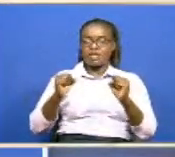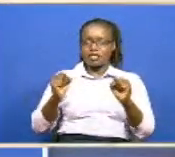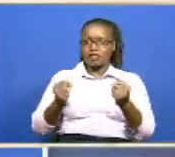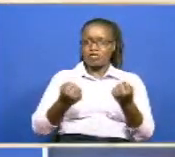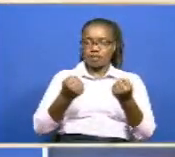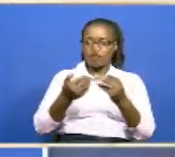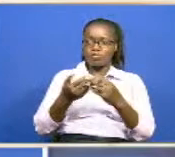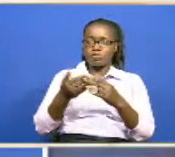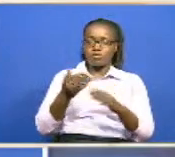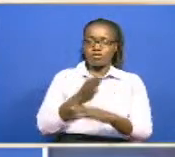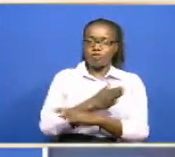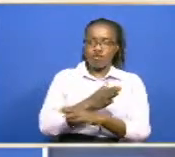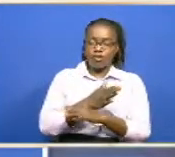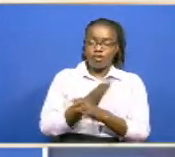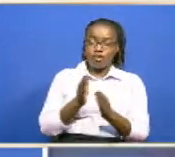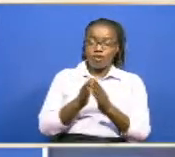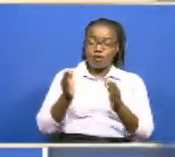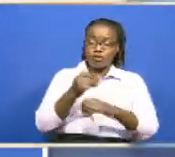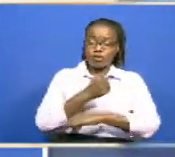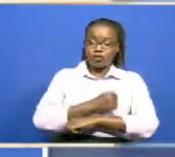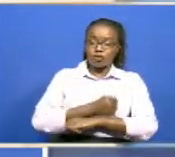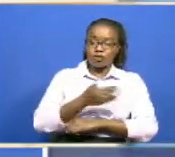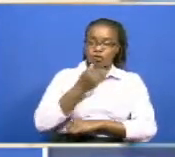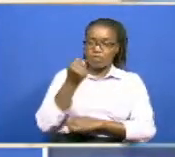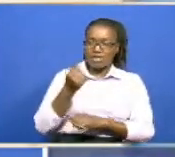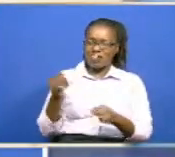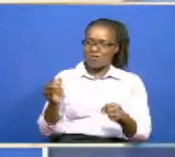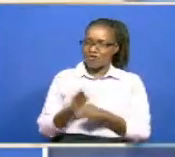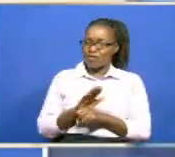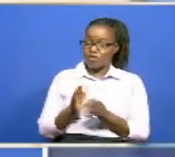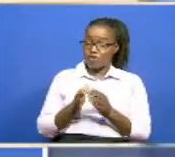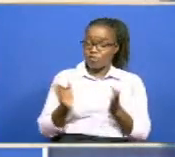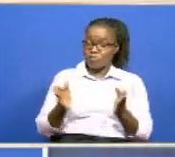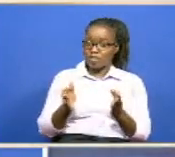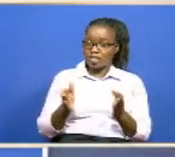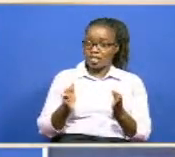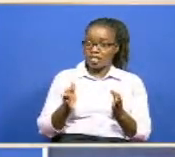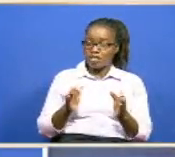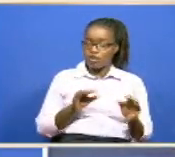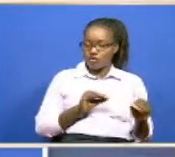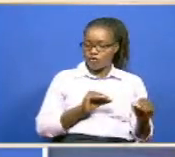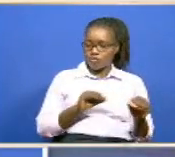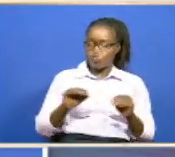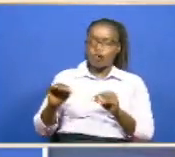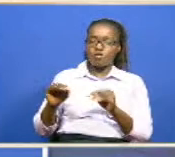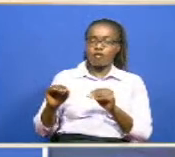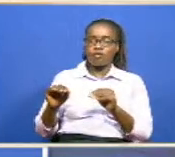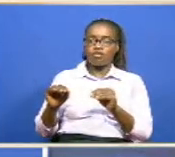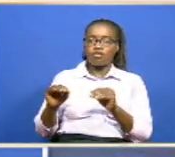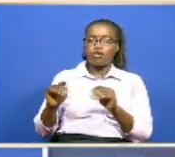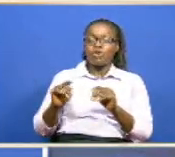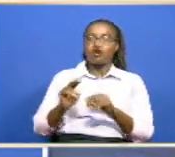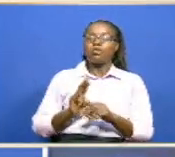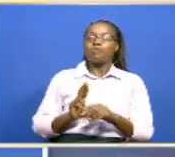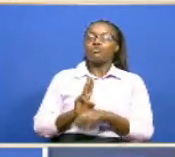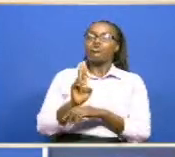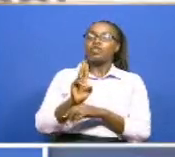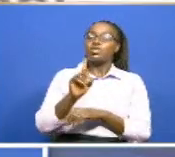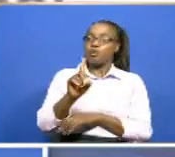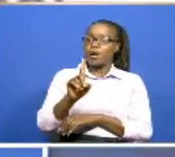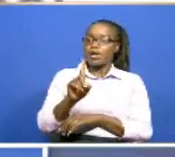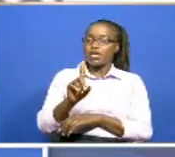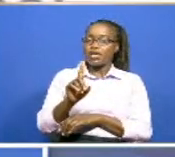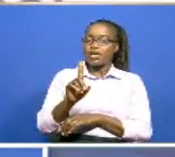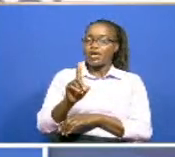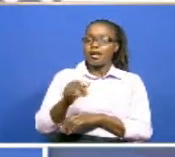It's better if we have a reopen, a full reopening, so that we move as one unit come